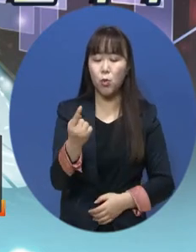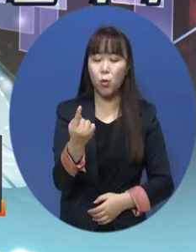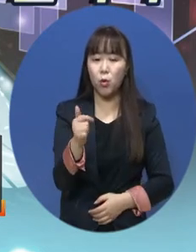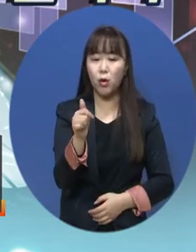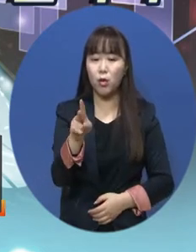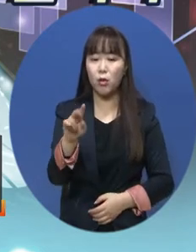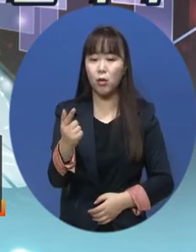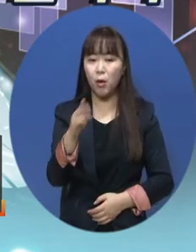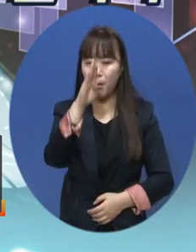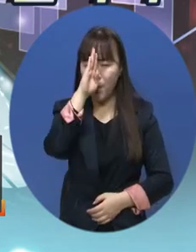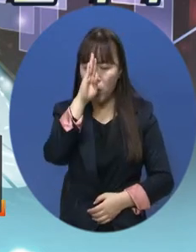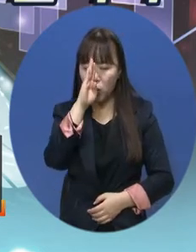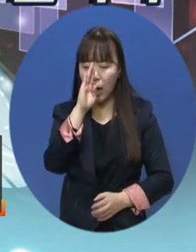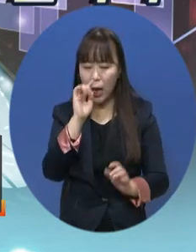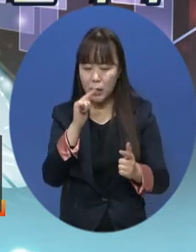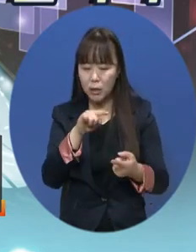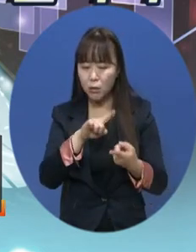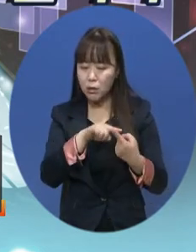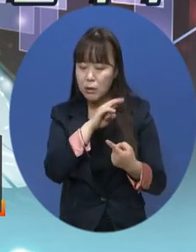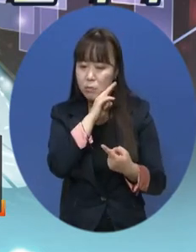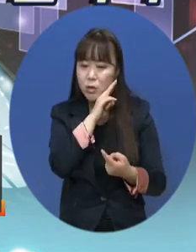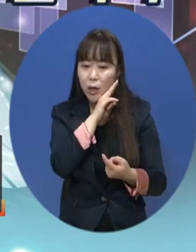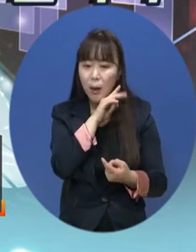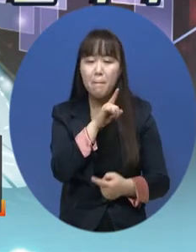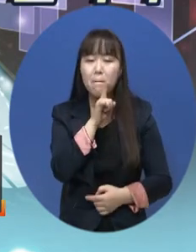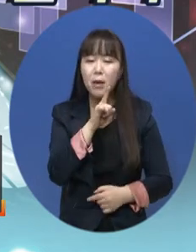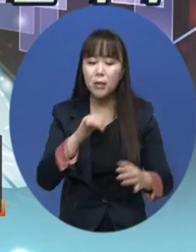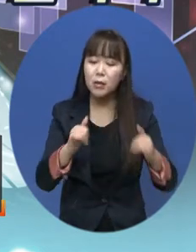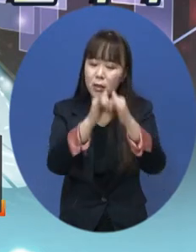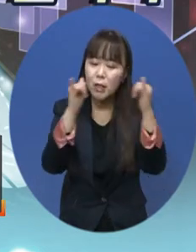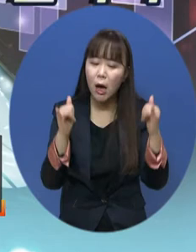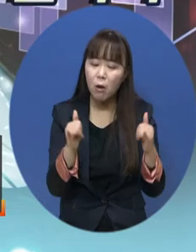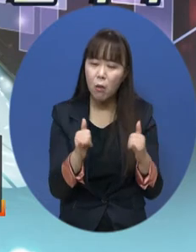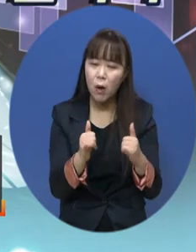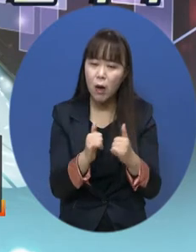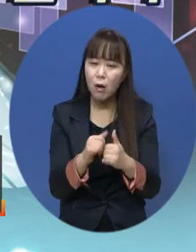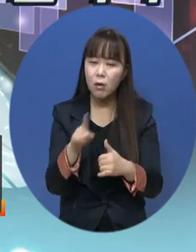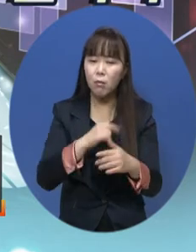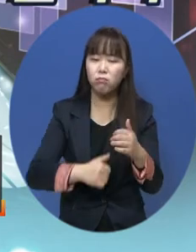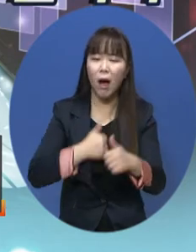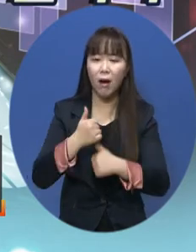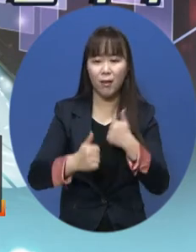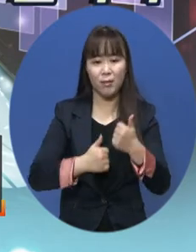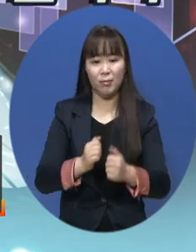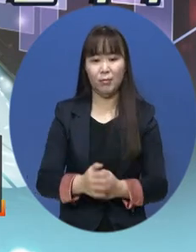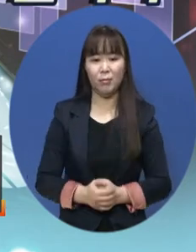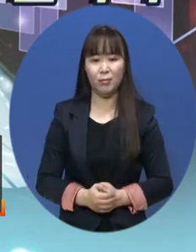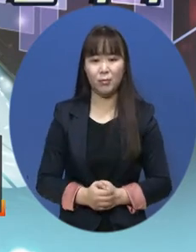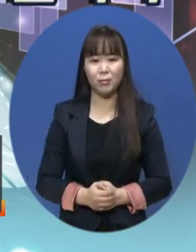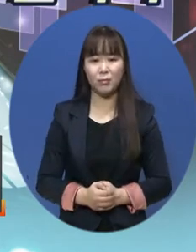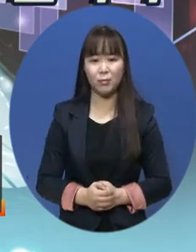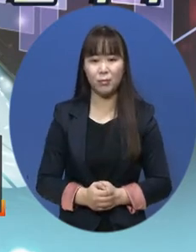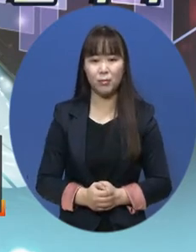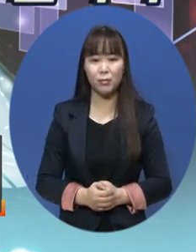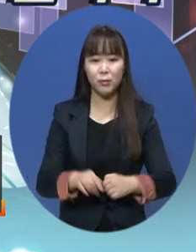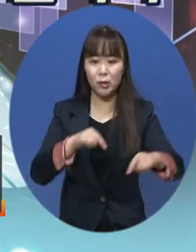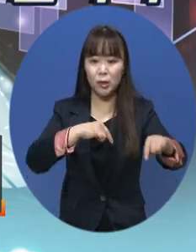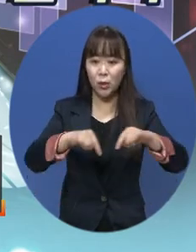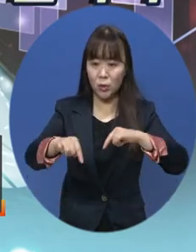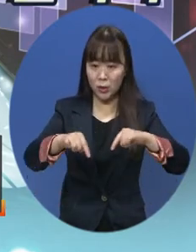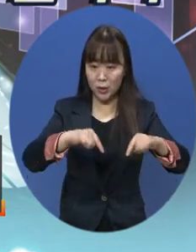아닌지 의심스럽다는 발언이 사회적 분노를 사게 한 것입니다.